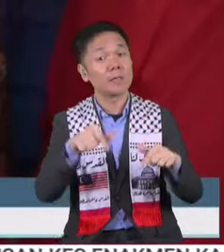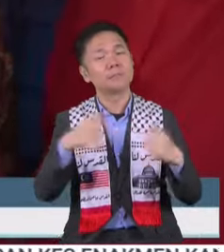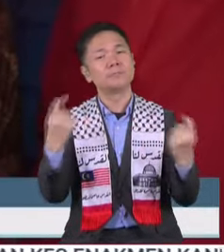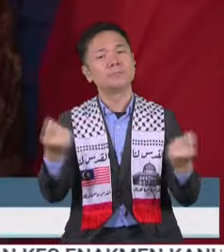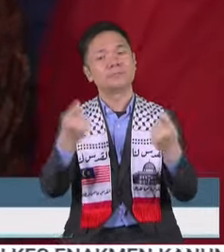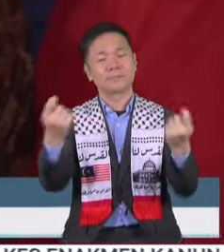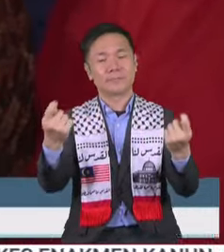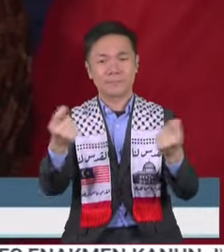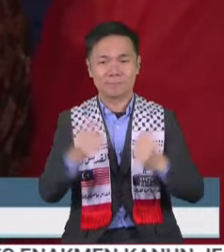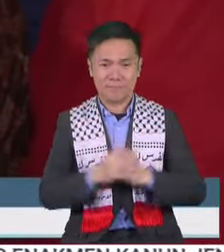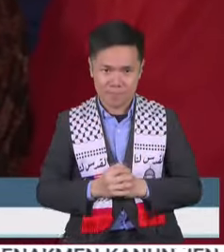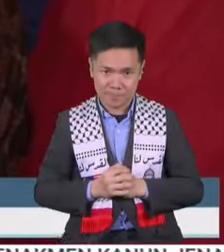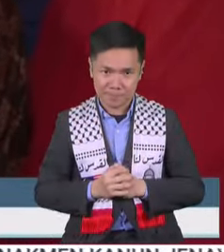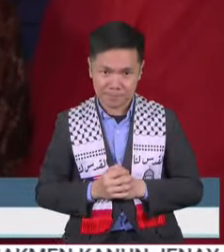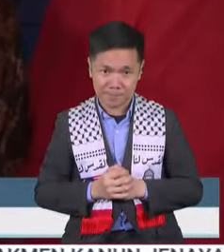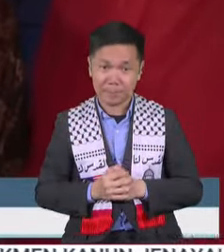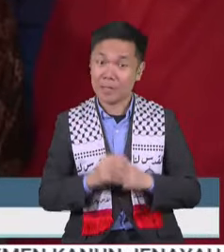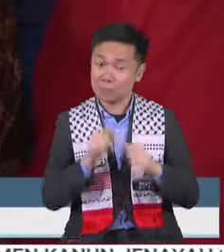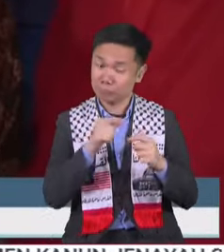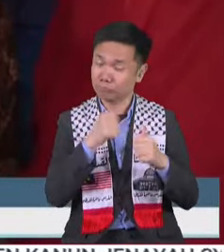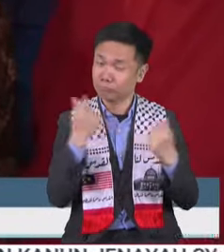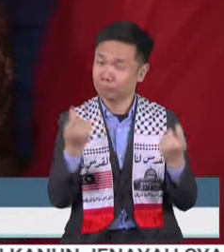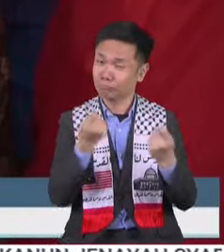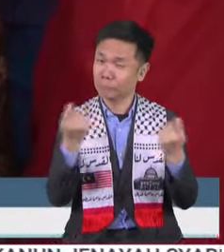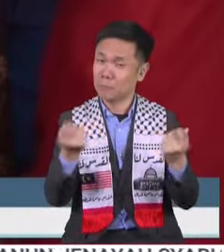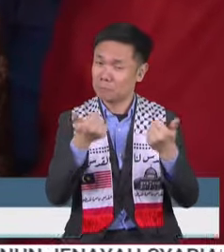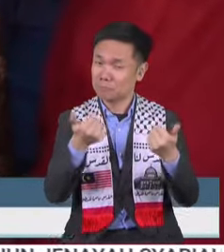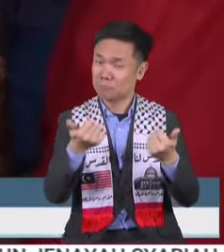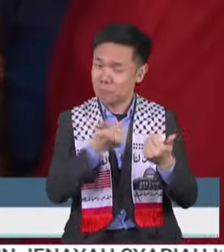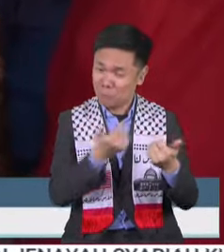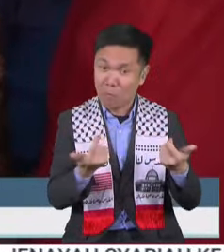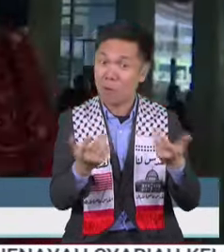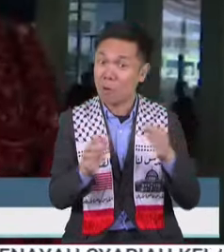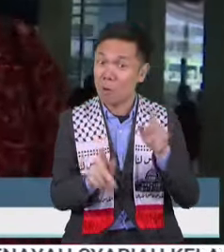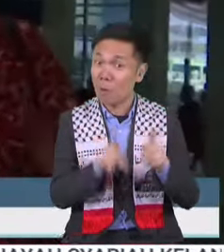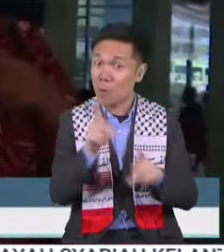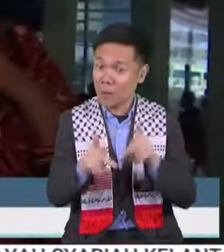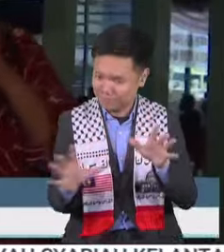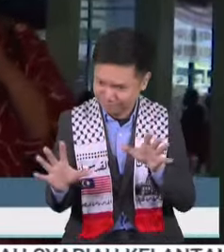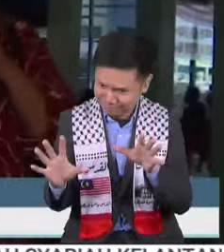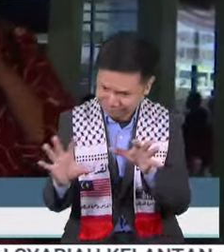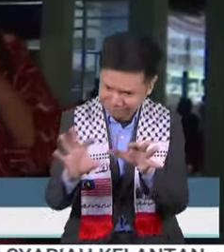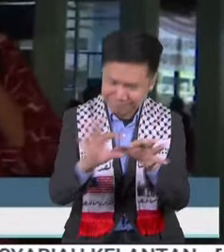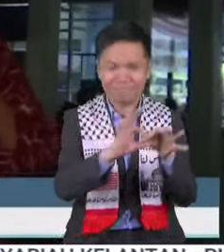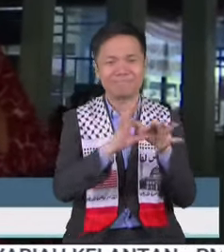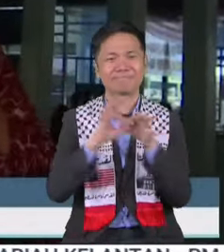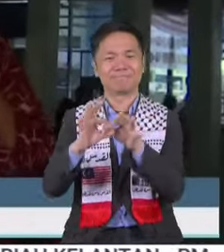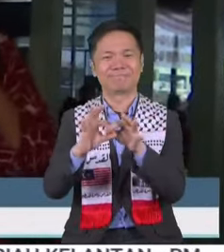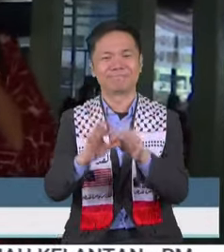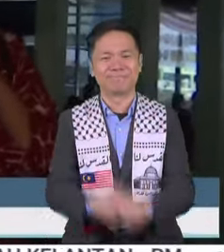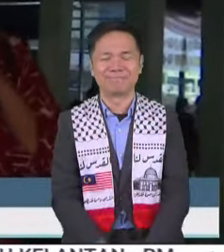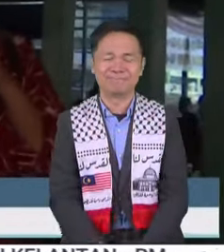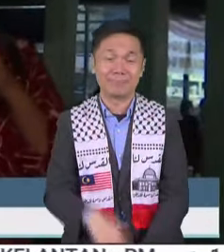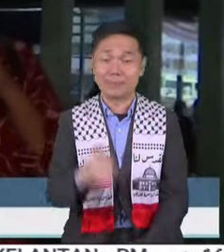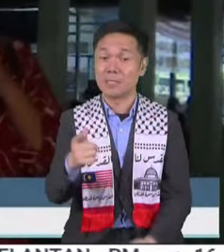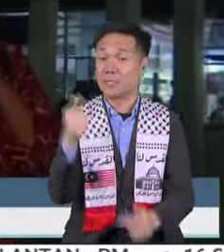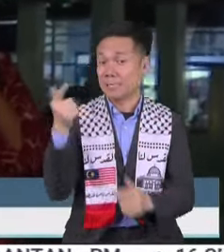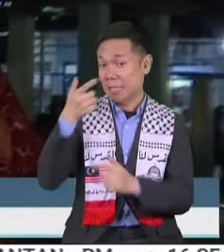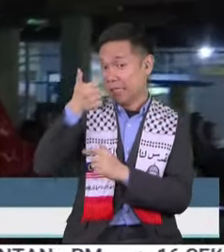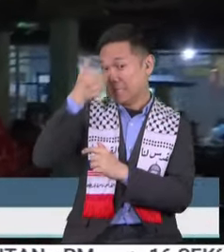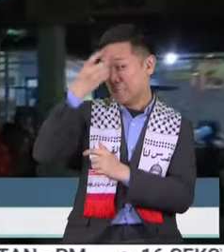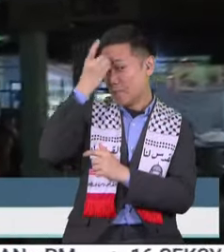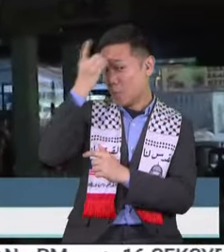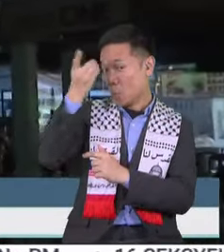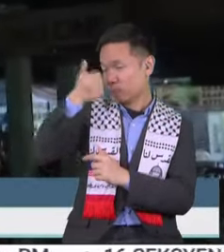inilah sepatutnya yang mengeratkan kita semua. Dato' Iwan turut mengingatkan orang ramai supaya